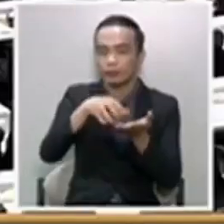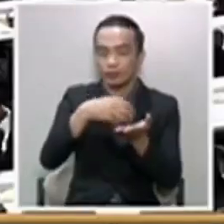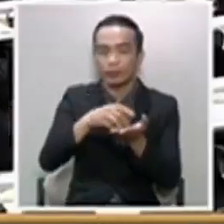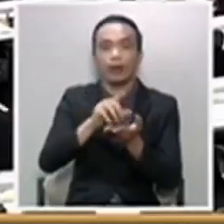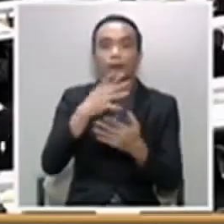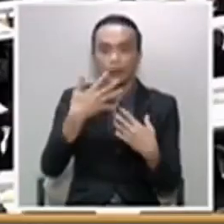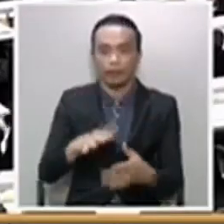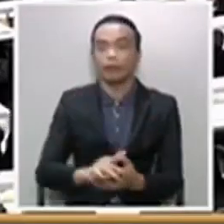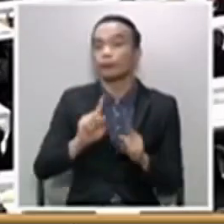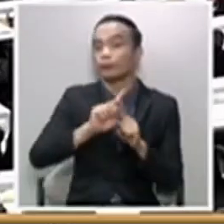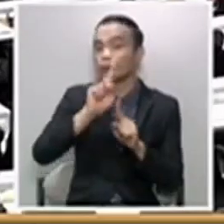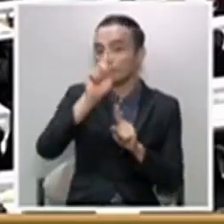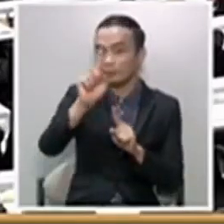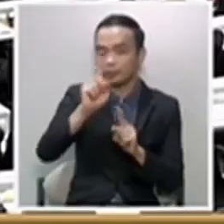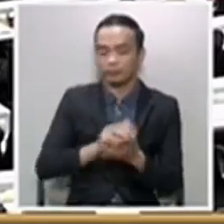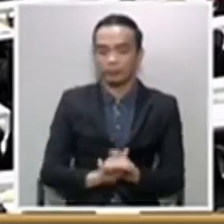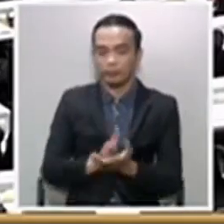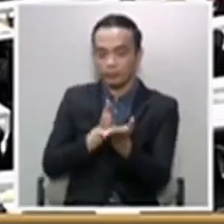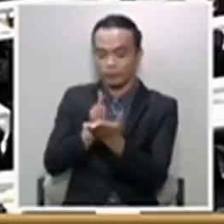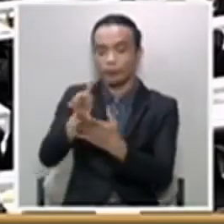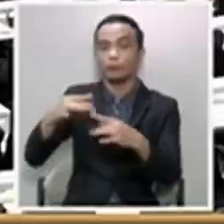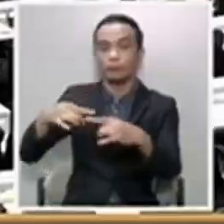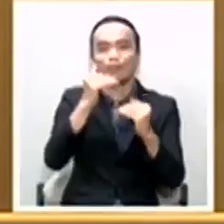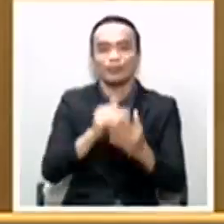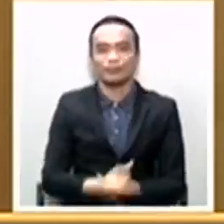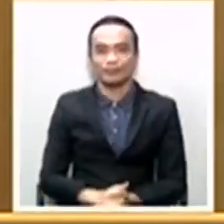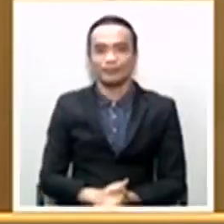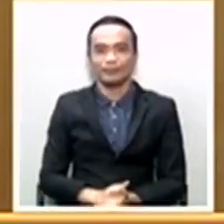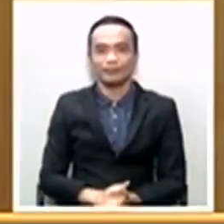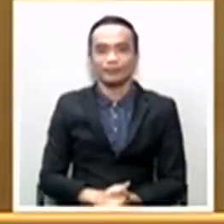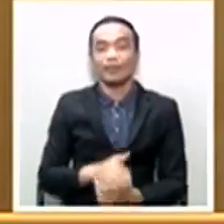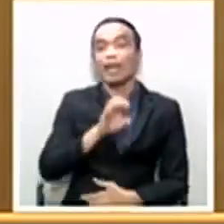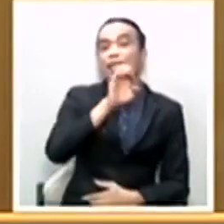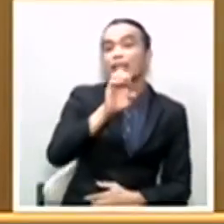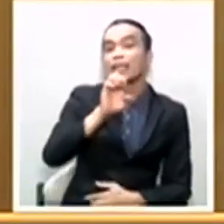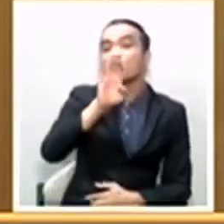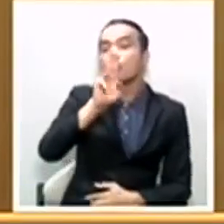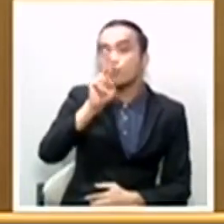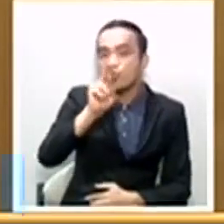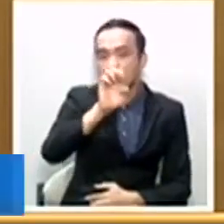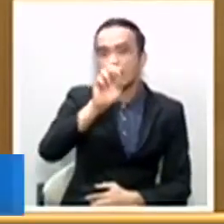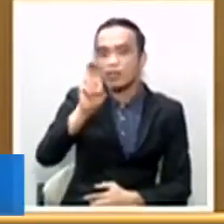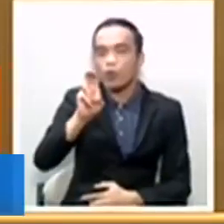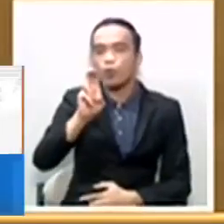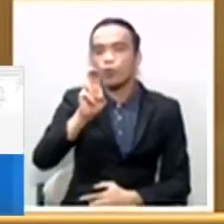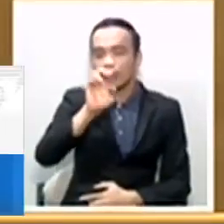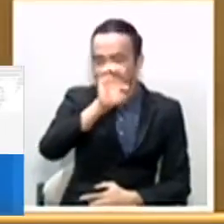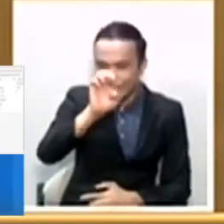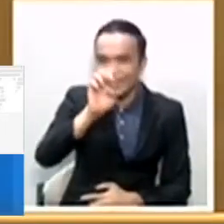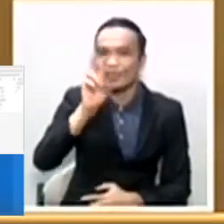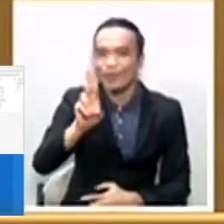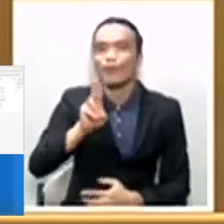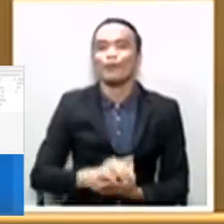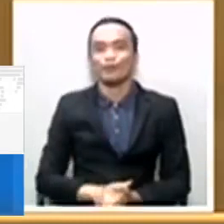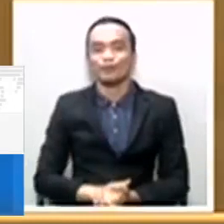ปี2561ค่ะ ประเทศสภาพ EU กำหนดไว้ว่าไม่ควรขาดดุลงบประมาณเกินละ3%ของ GDP